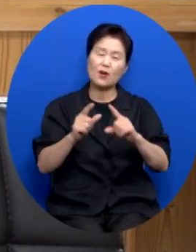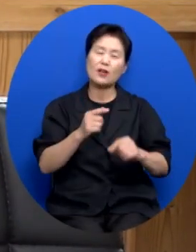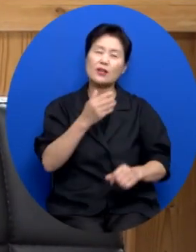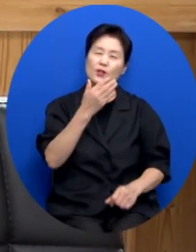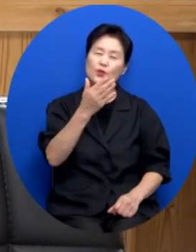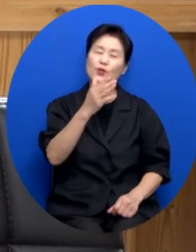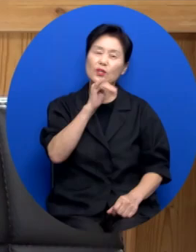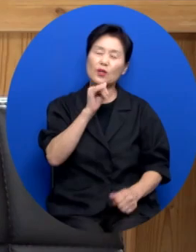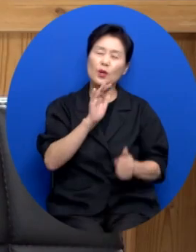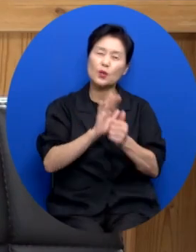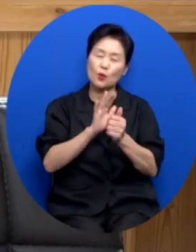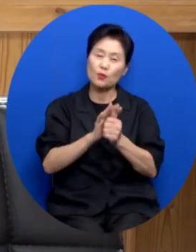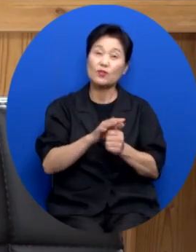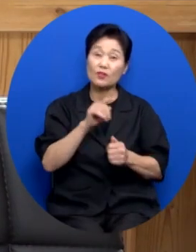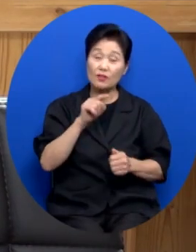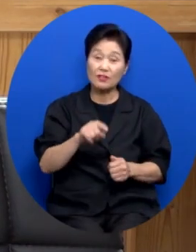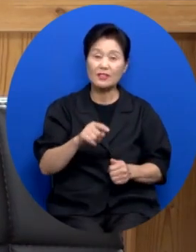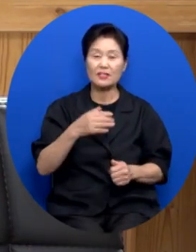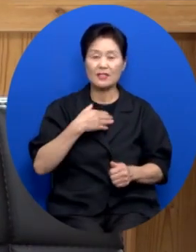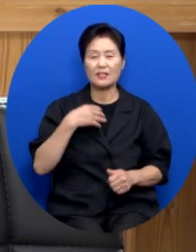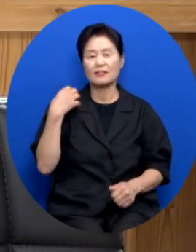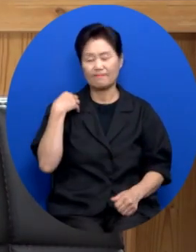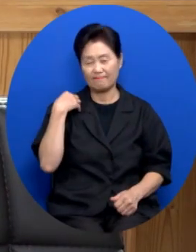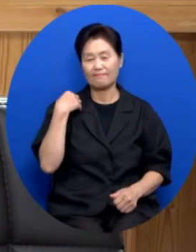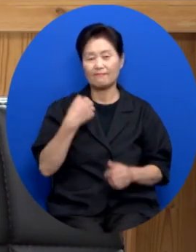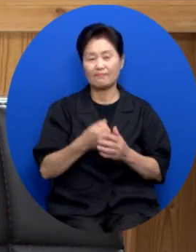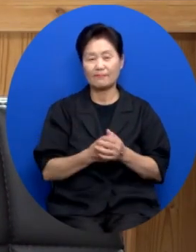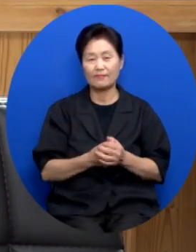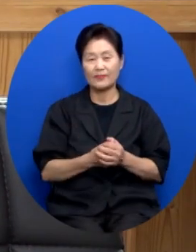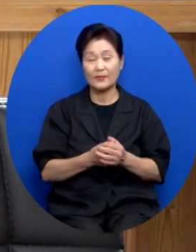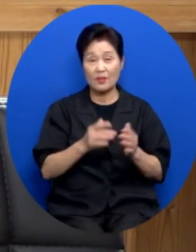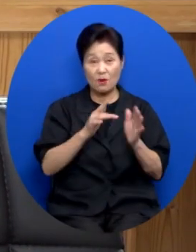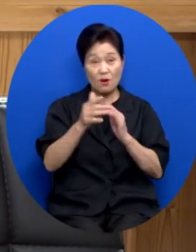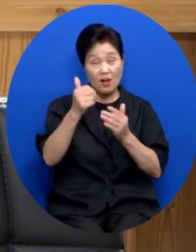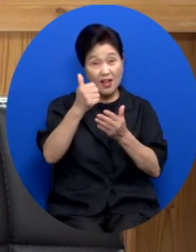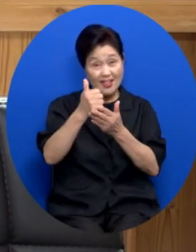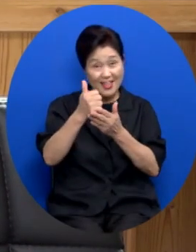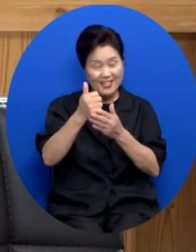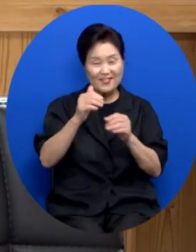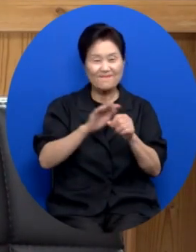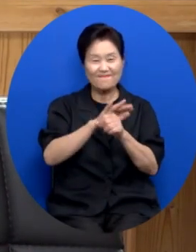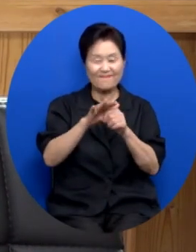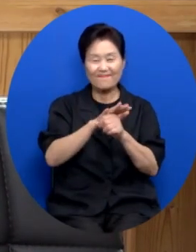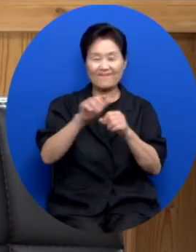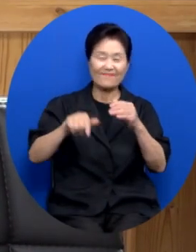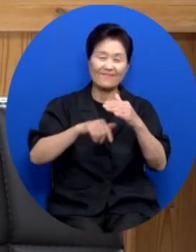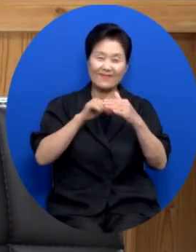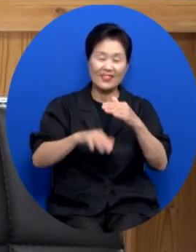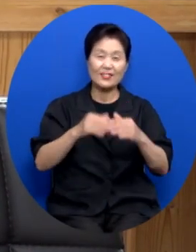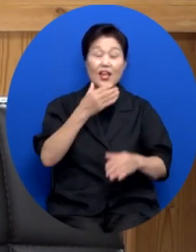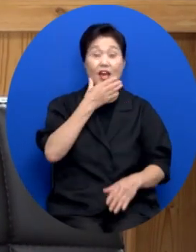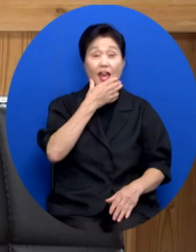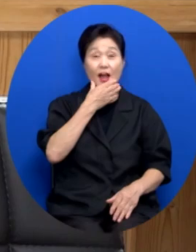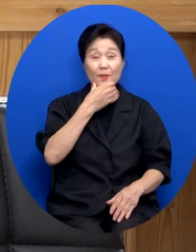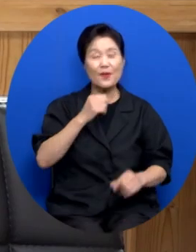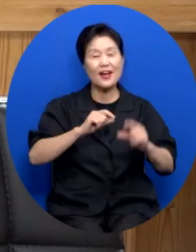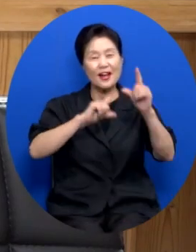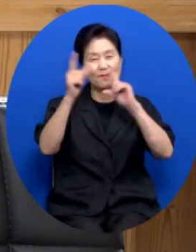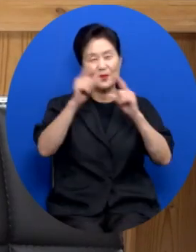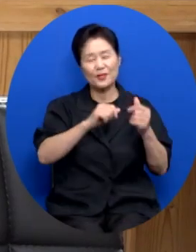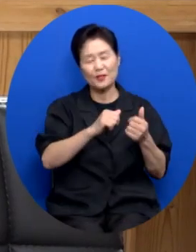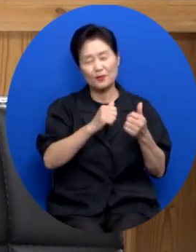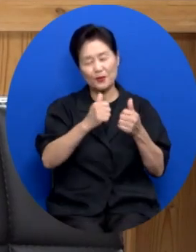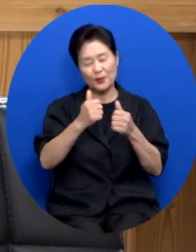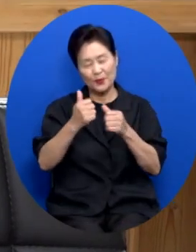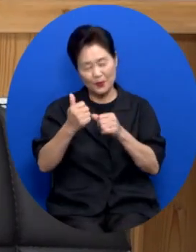생활할 수 있게끔 해드리고 그 다음에 그 예수님 품 안에서 행복하게 돌아가실 수 있도록